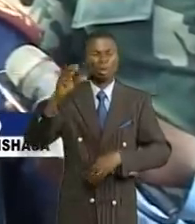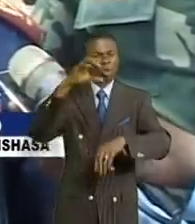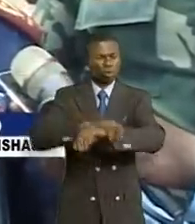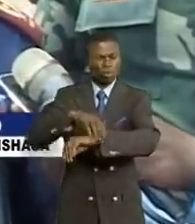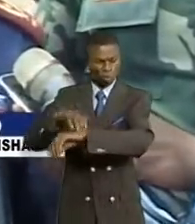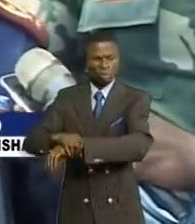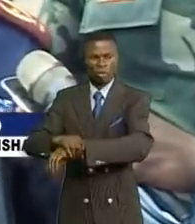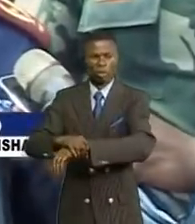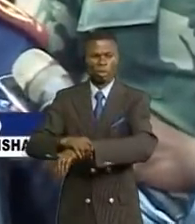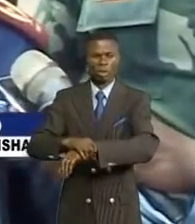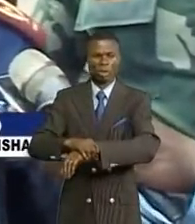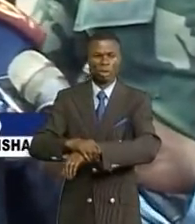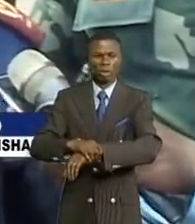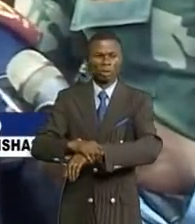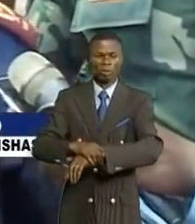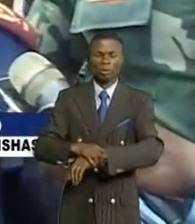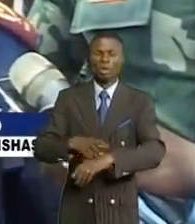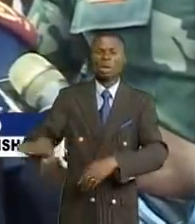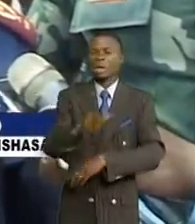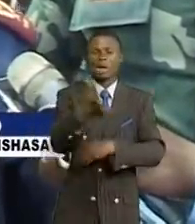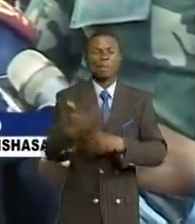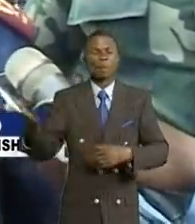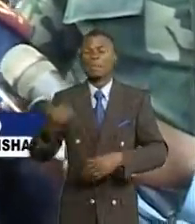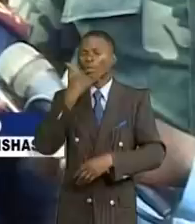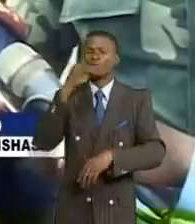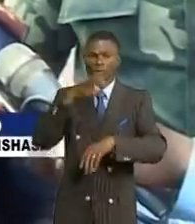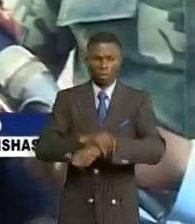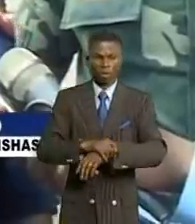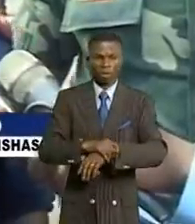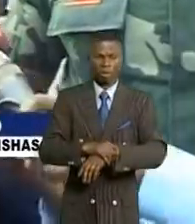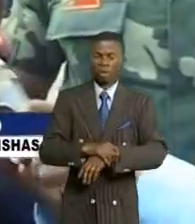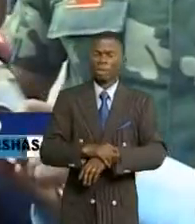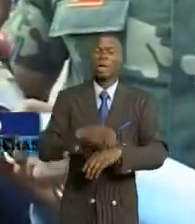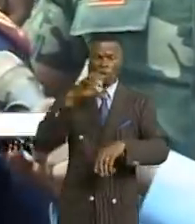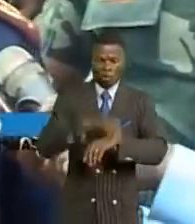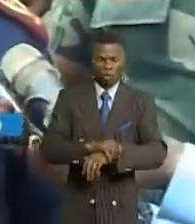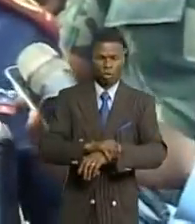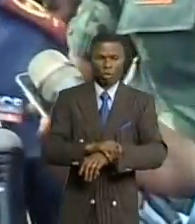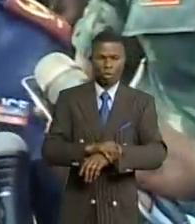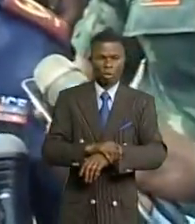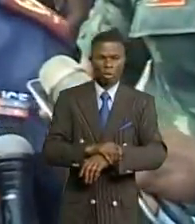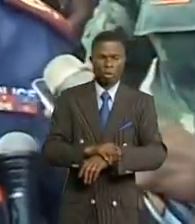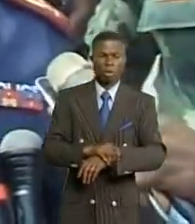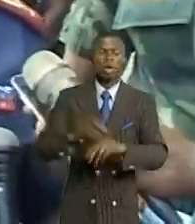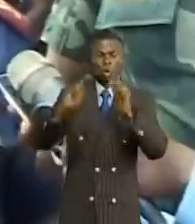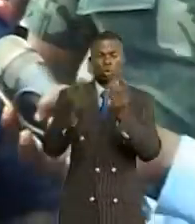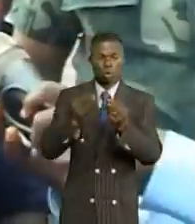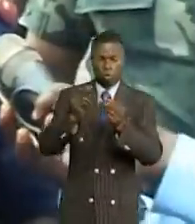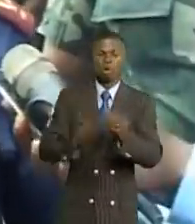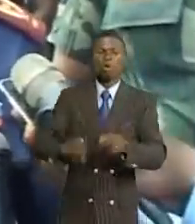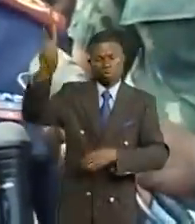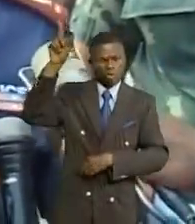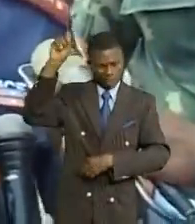sa ville avant que les vanneaux modal cesser l'infraction on y aura des procès on va les arrêter et les prochains jours ce sont eux qui vont aller à